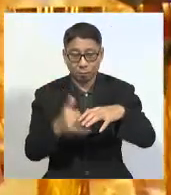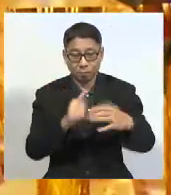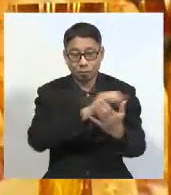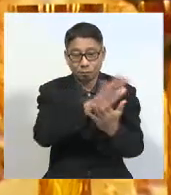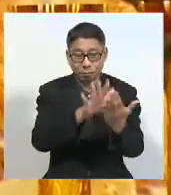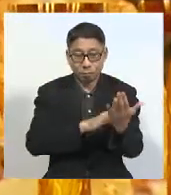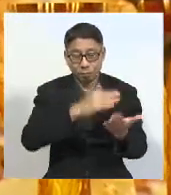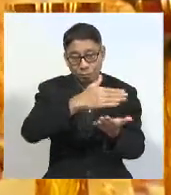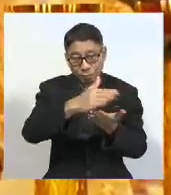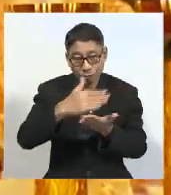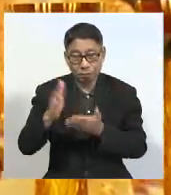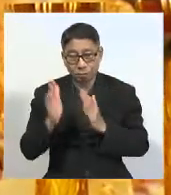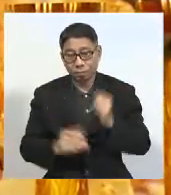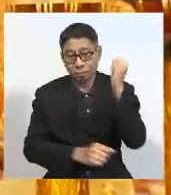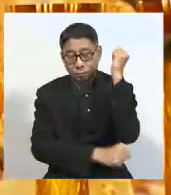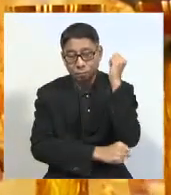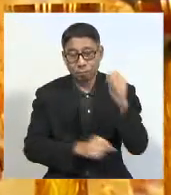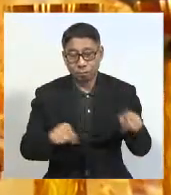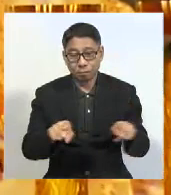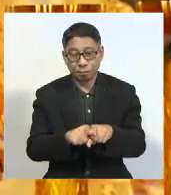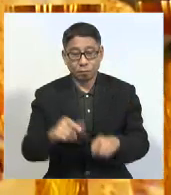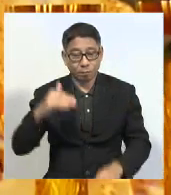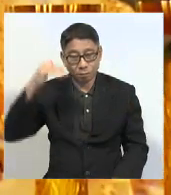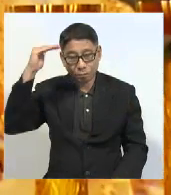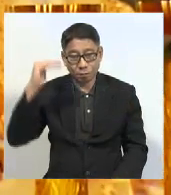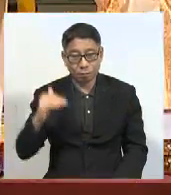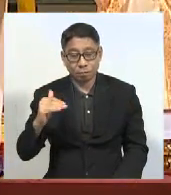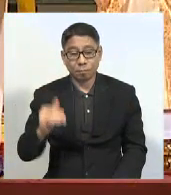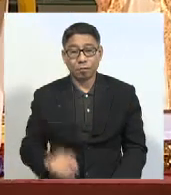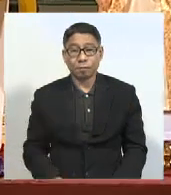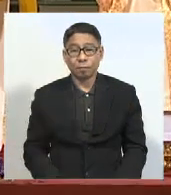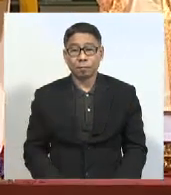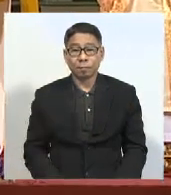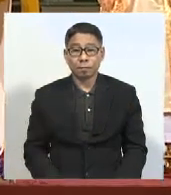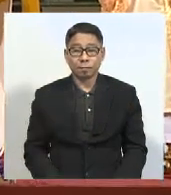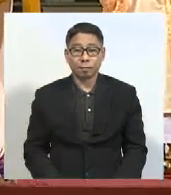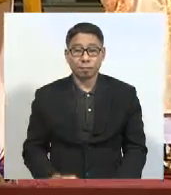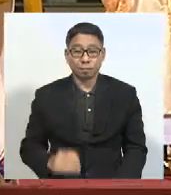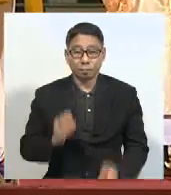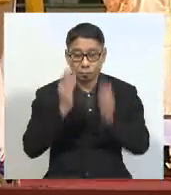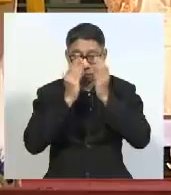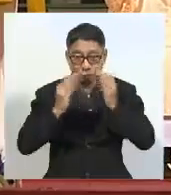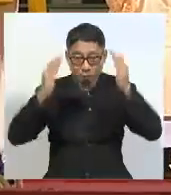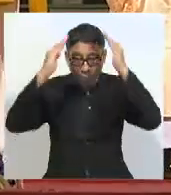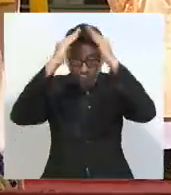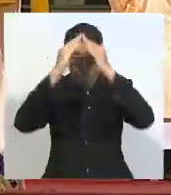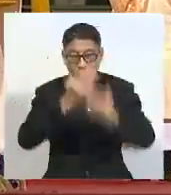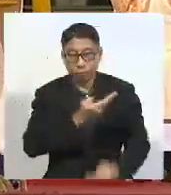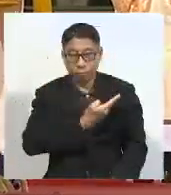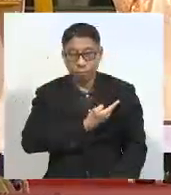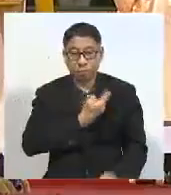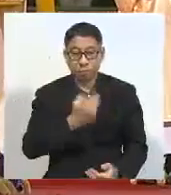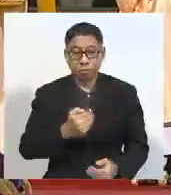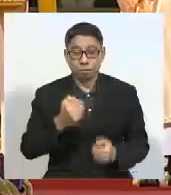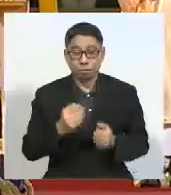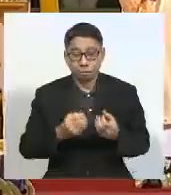ปันให้กับผู้ยากไร้ประดุจมารดาและพี่น้อง สมเด็จพระสันตะปาปายังได้แสดงความเมตตาต่อเ